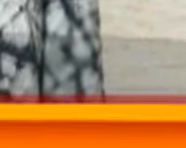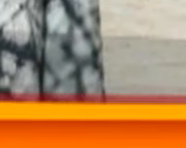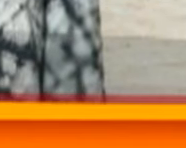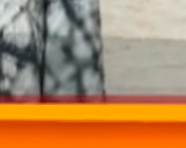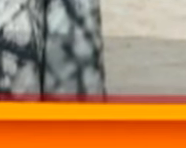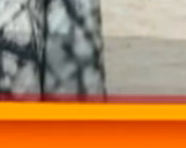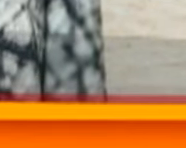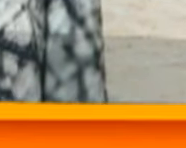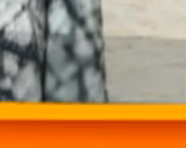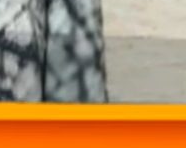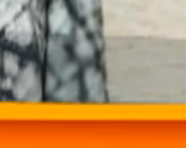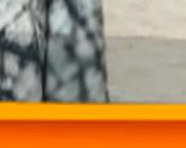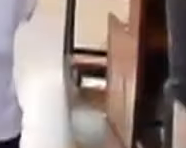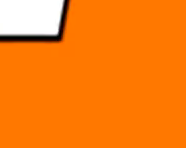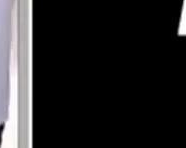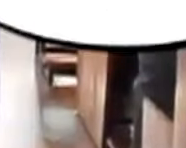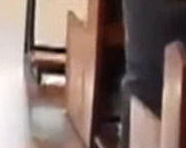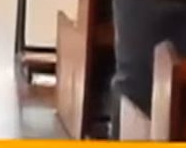kanilang relasyon.